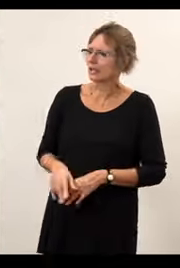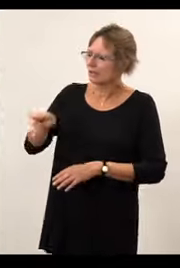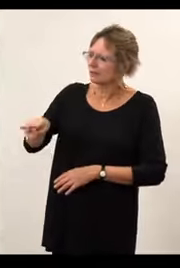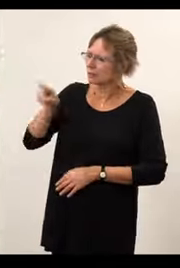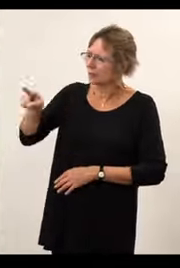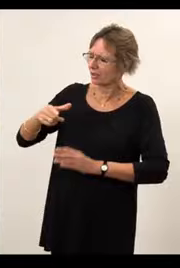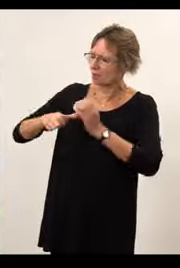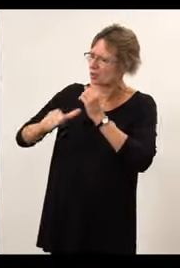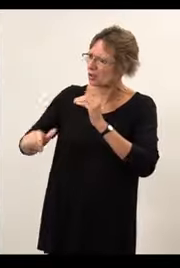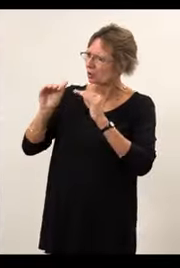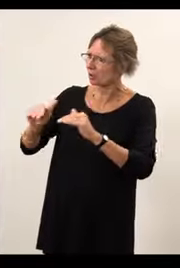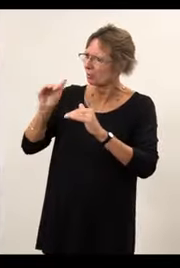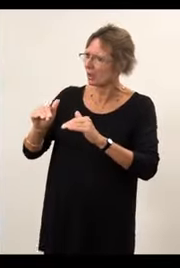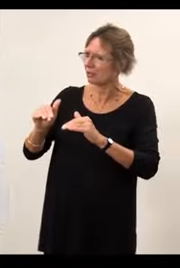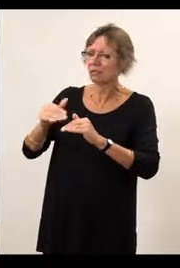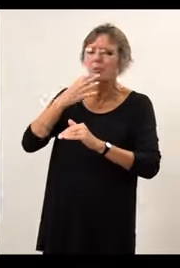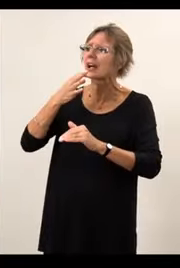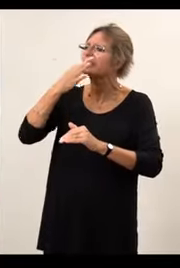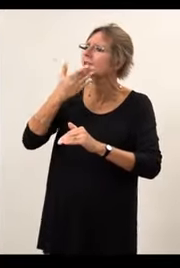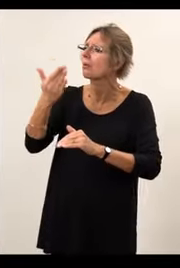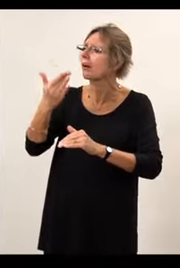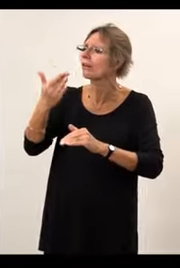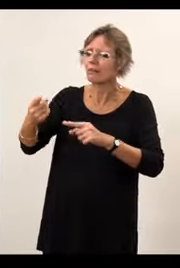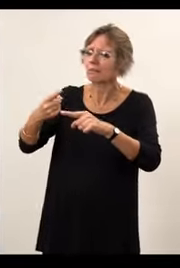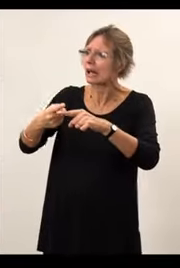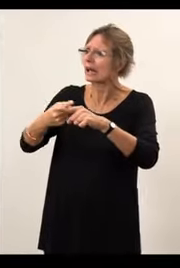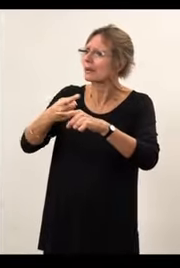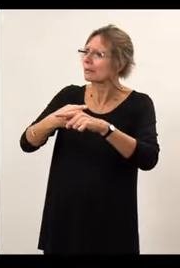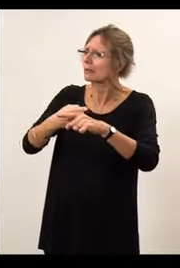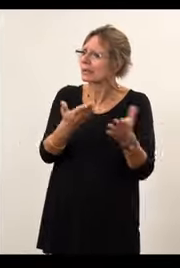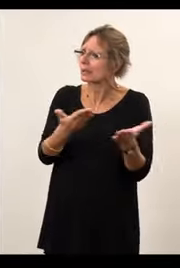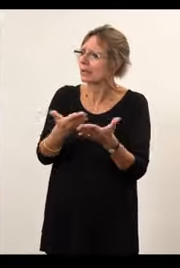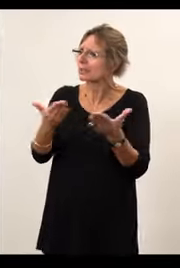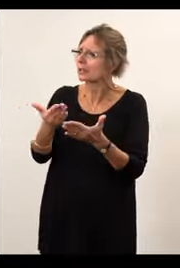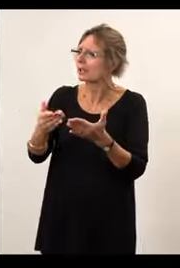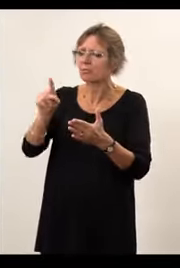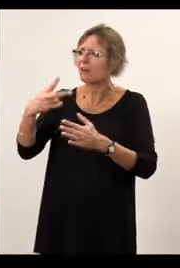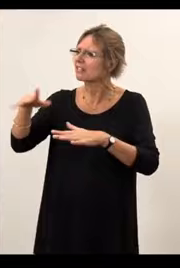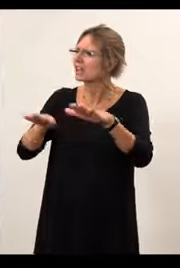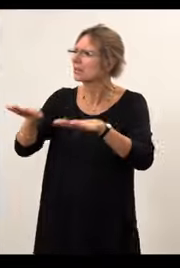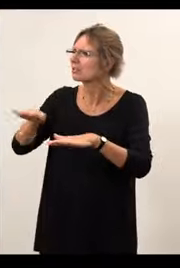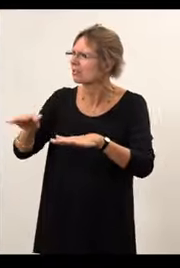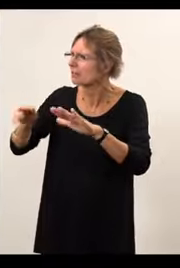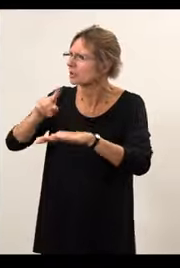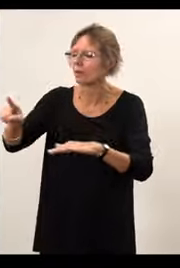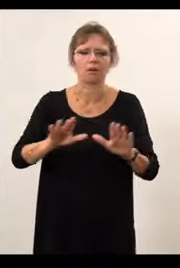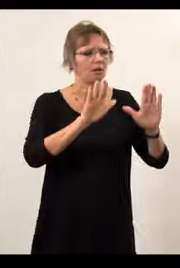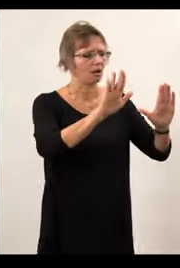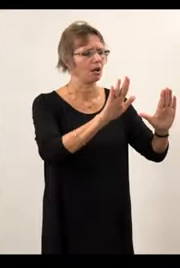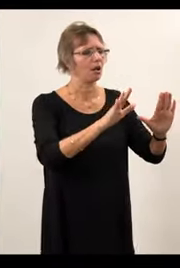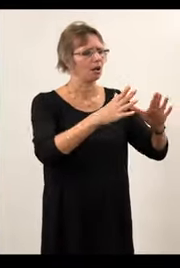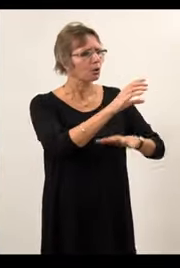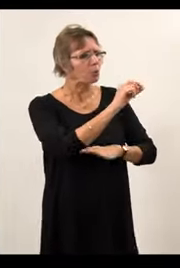Et tu serais pas un peu chiante, non? Allez, pièce après pièce. On va jamais s'en sortir avec cette façon de faire, là. Oh, ça va, on